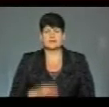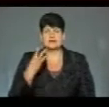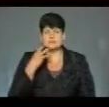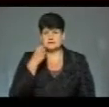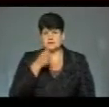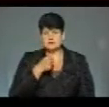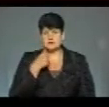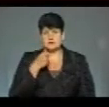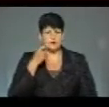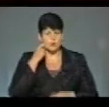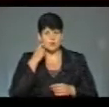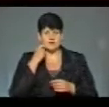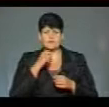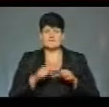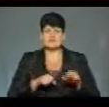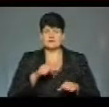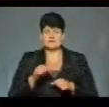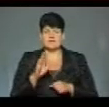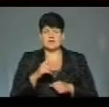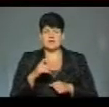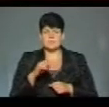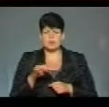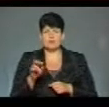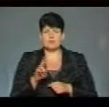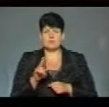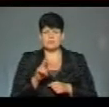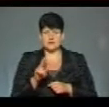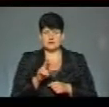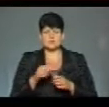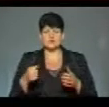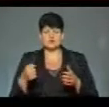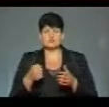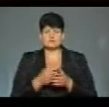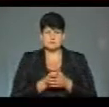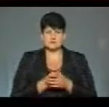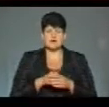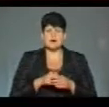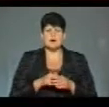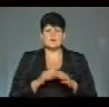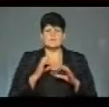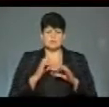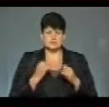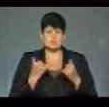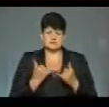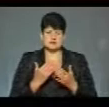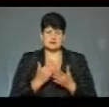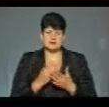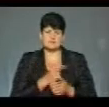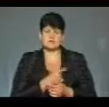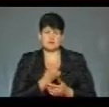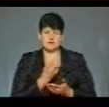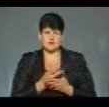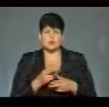30-річний велосипедист Віктор Хаблюк, якого в Тернополі в п'ятницю збив автомобіль, досі перебуває в тернопільській лікарні швидкої допомоги.